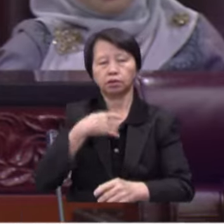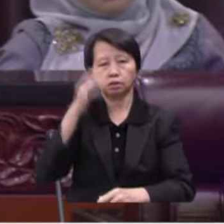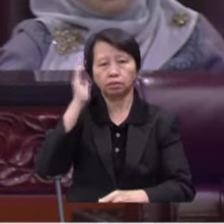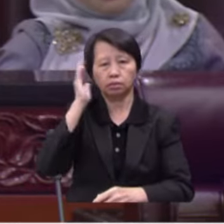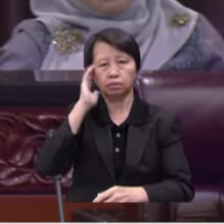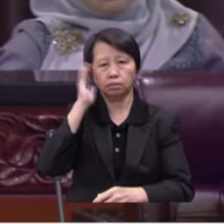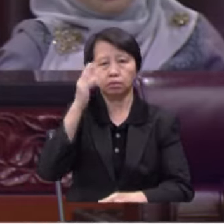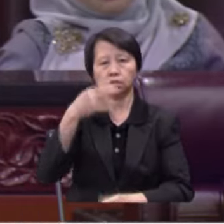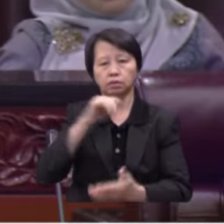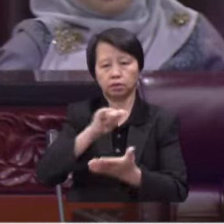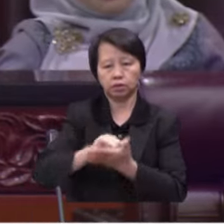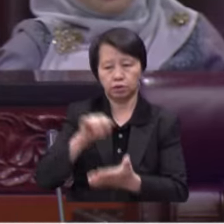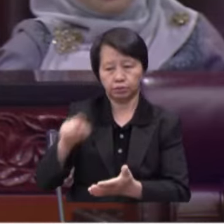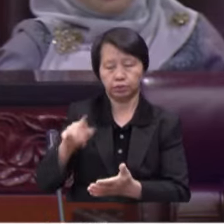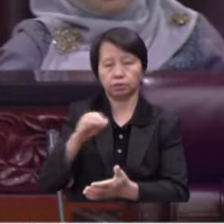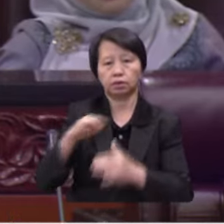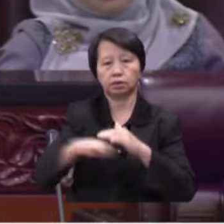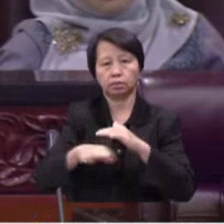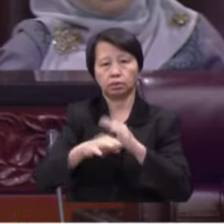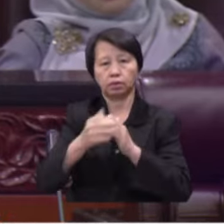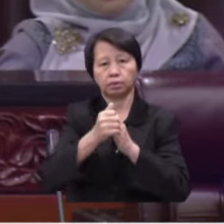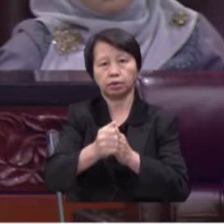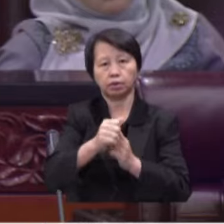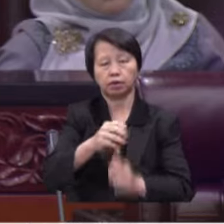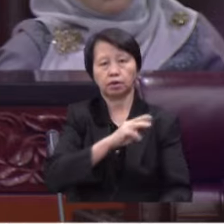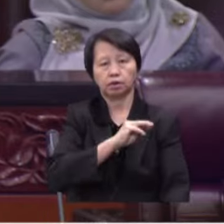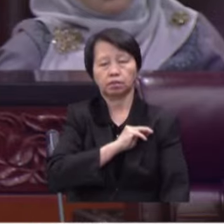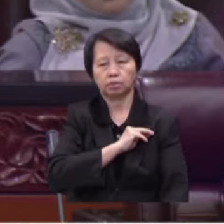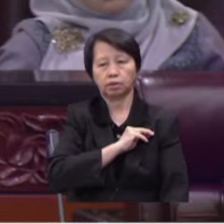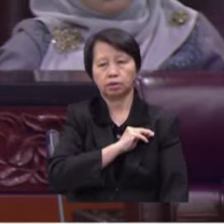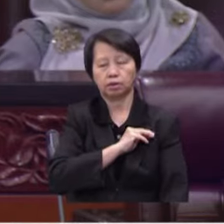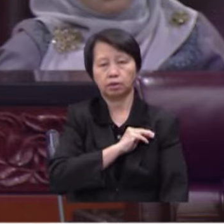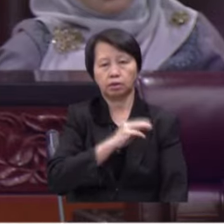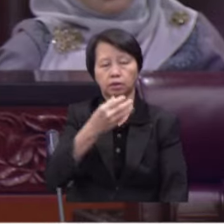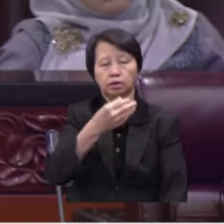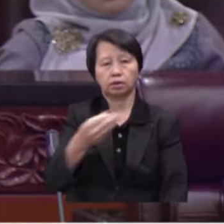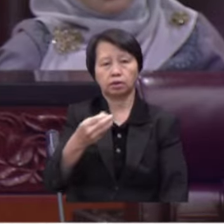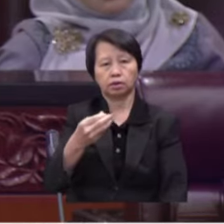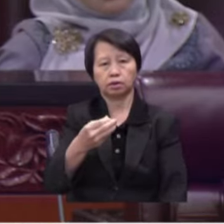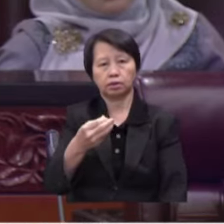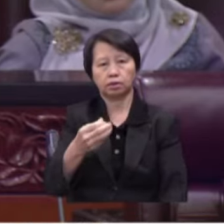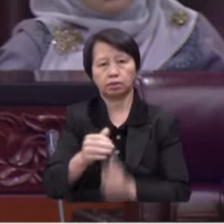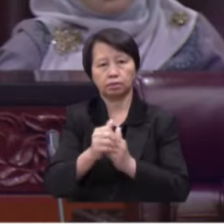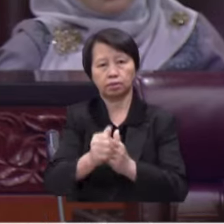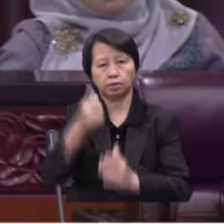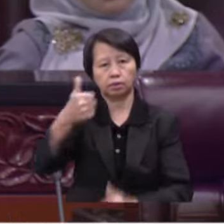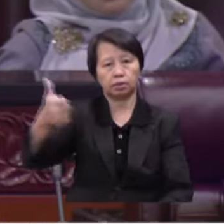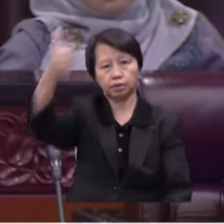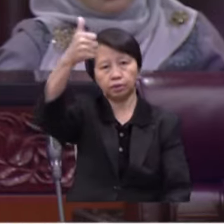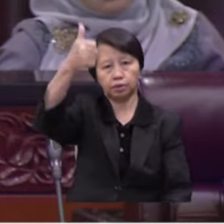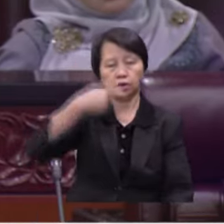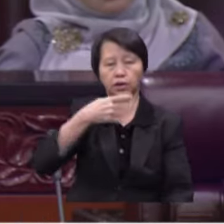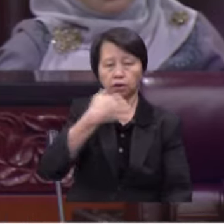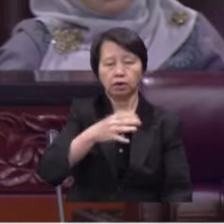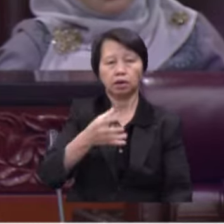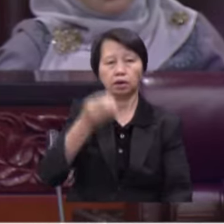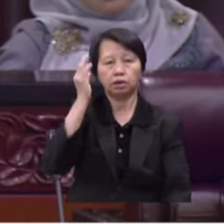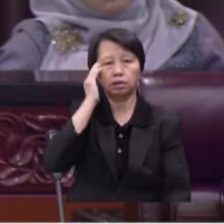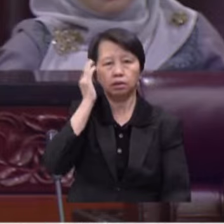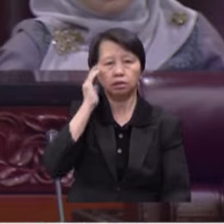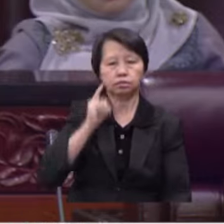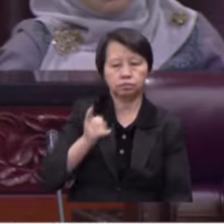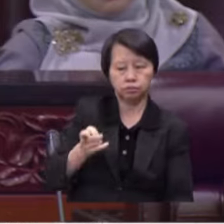berkenaan perkara tersebut dan di bawah kepemimpinan yang berhubungan menteri dan juga kepimpinan tertinggi kami telah mengambil kirim